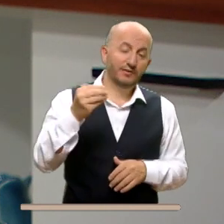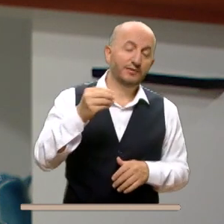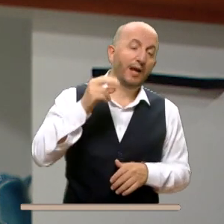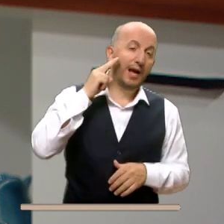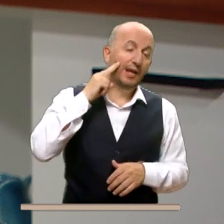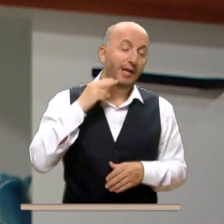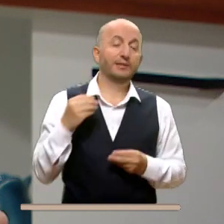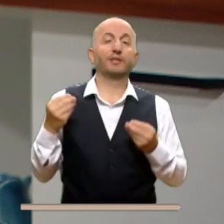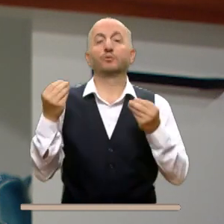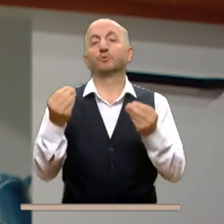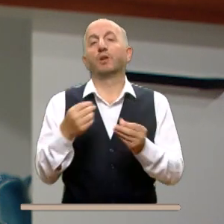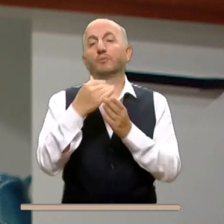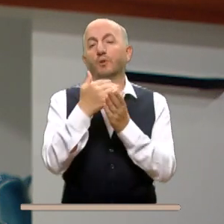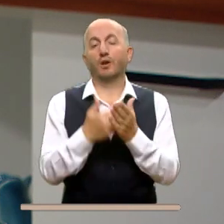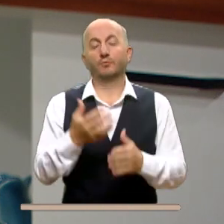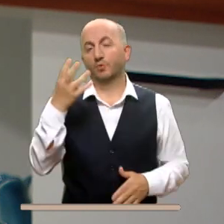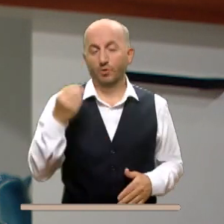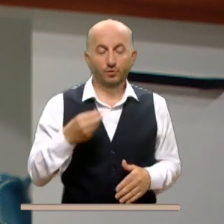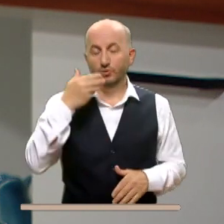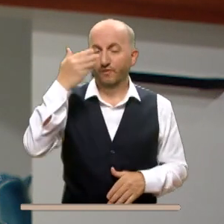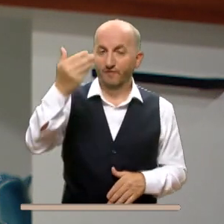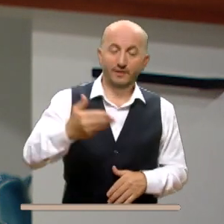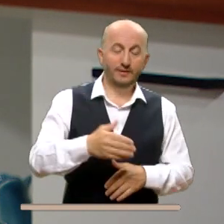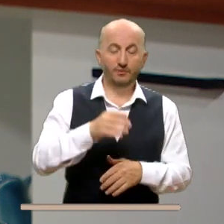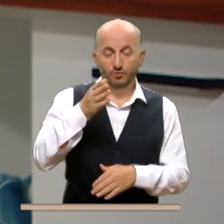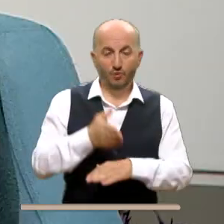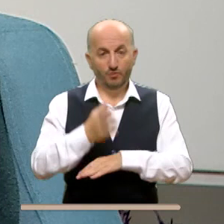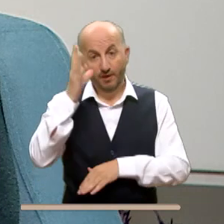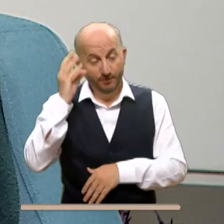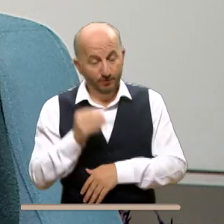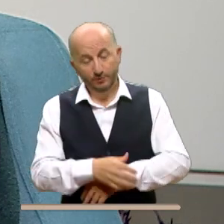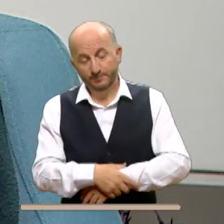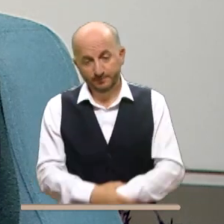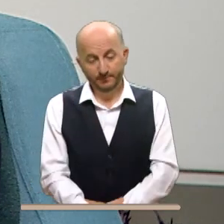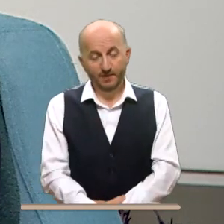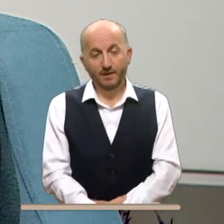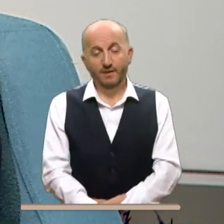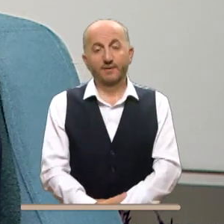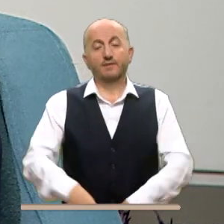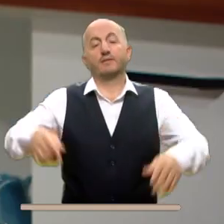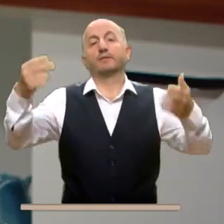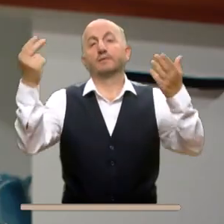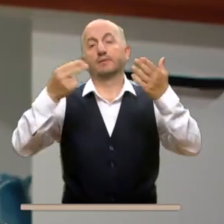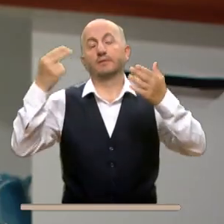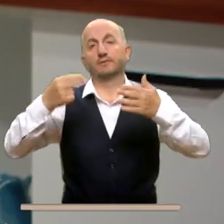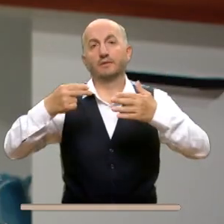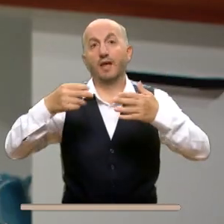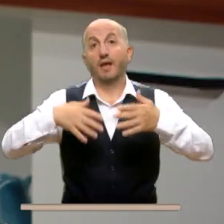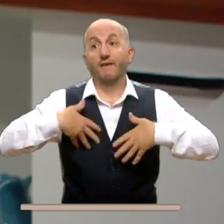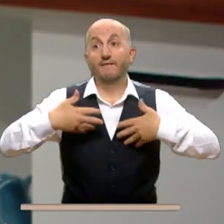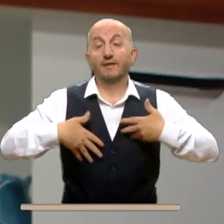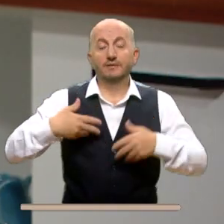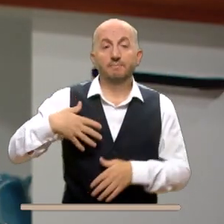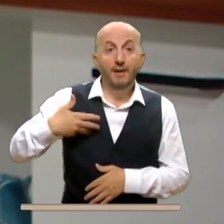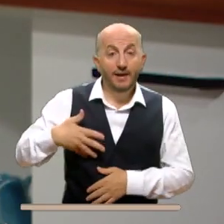bir programınızın olduğunu ifade ediyorsunuz. Doğru mu anladım? Kesinlikle. Hevesin ve merakın sırtına binmiş bütün gençler adına